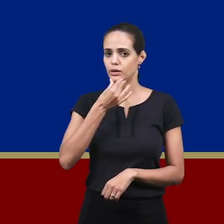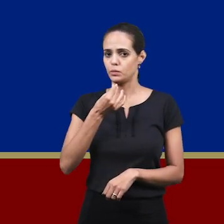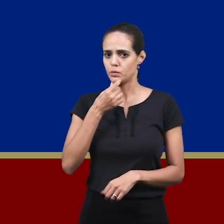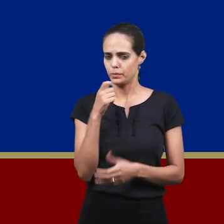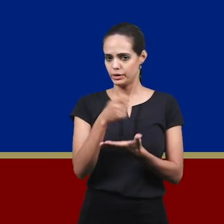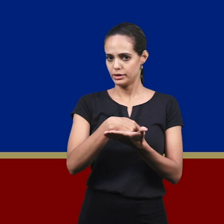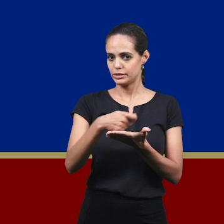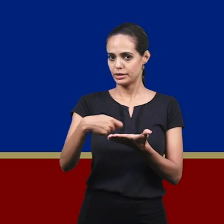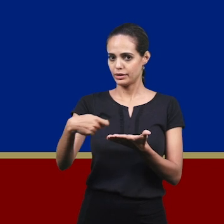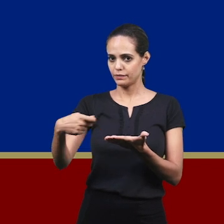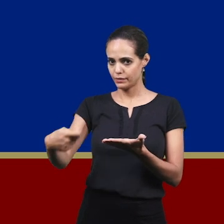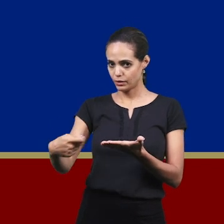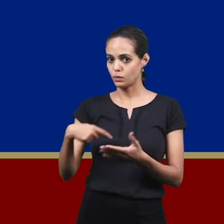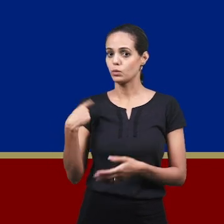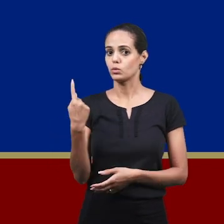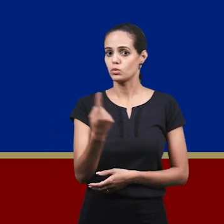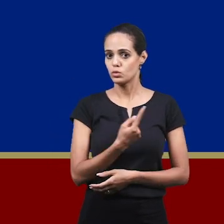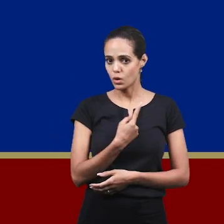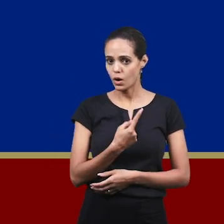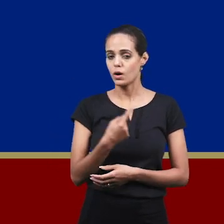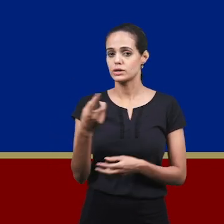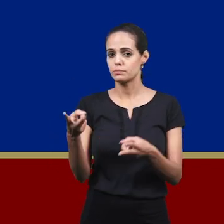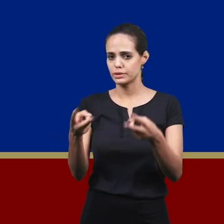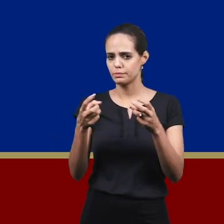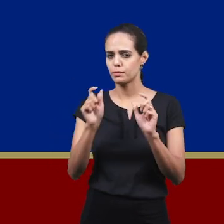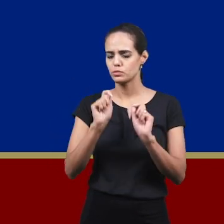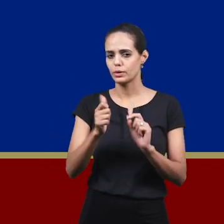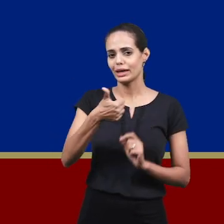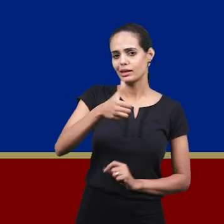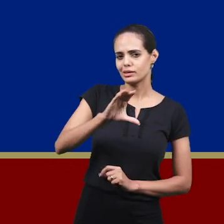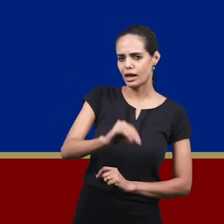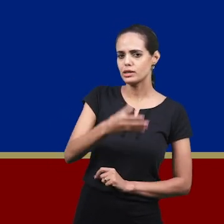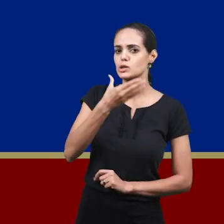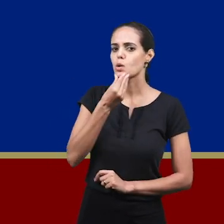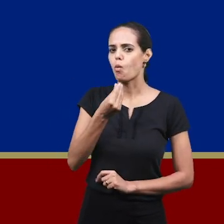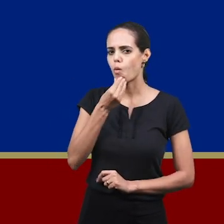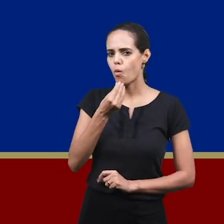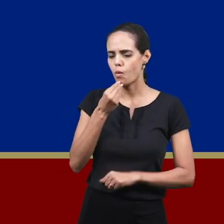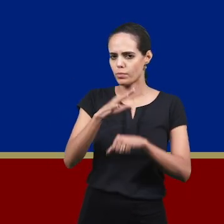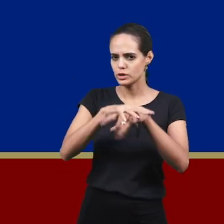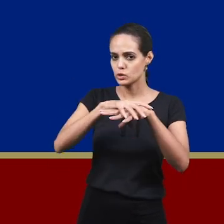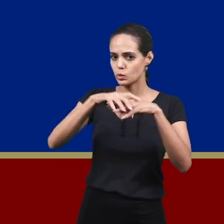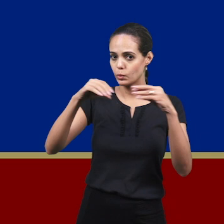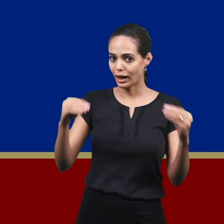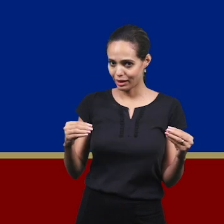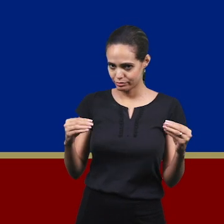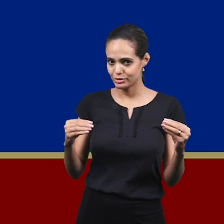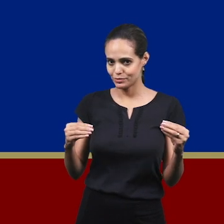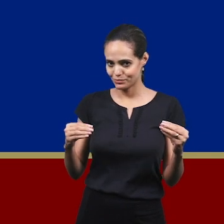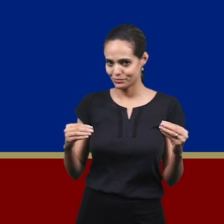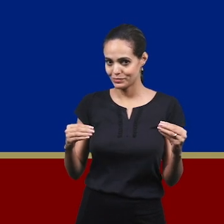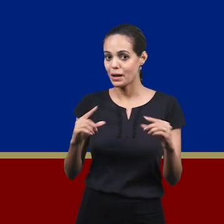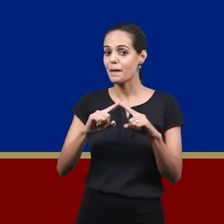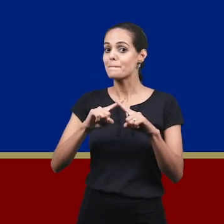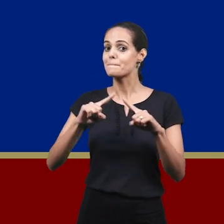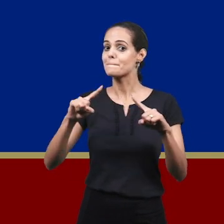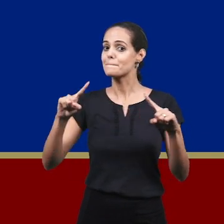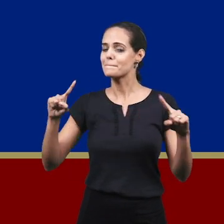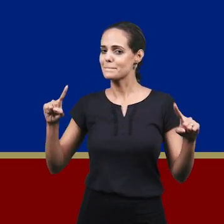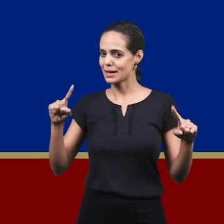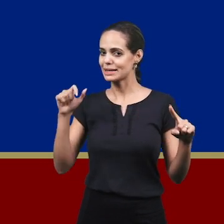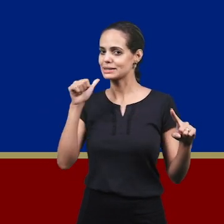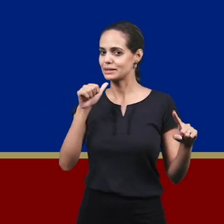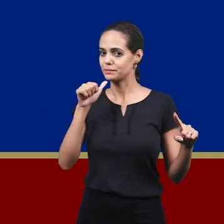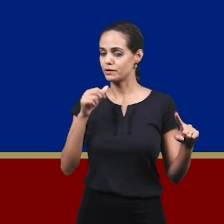nous voyons la guérison de 10 lépreux. 10 hommes ont été guéris au même instant. Et elle